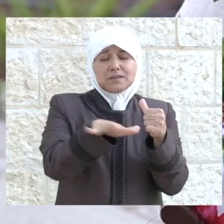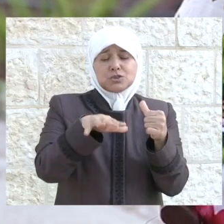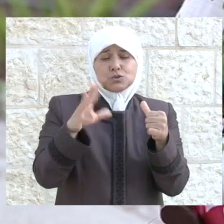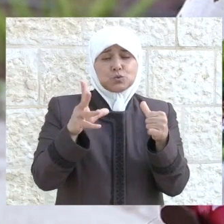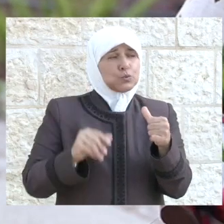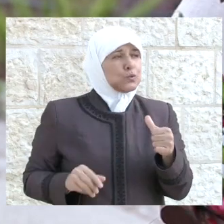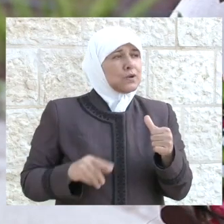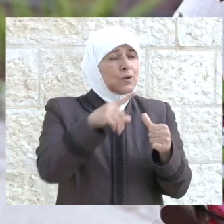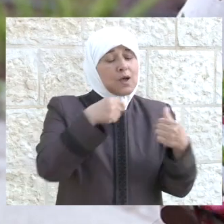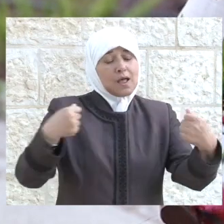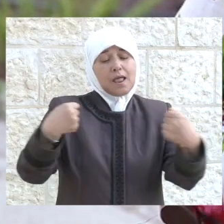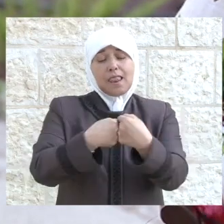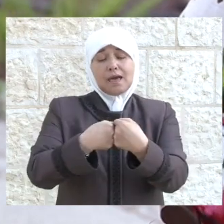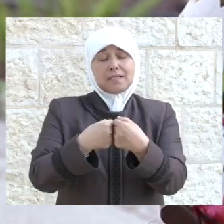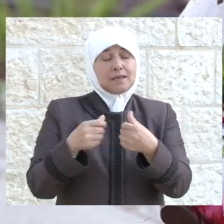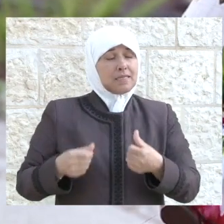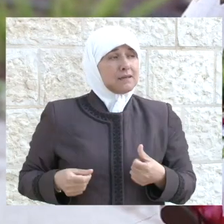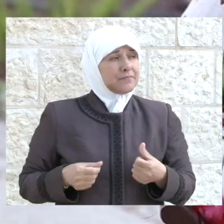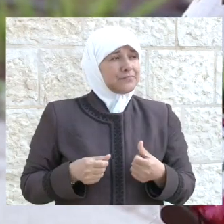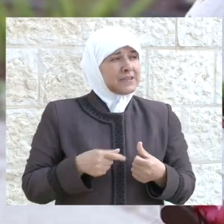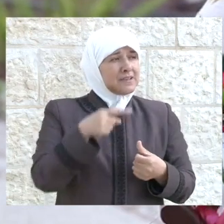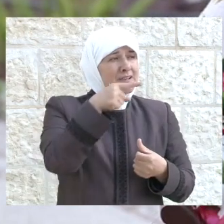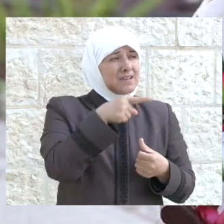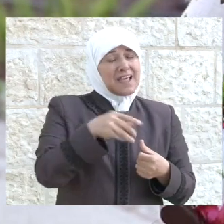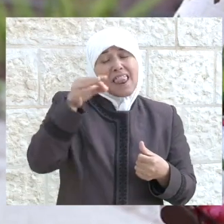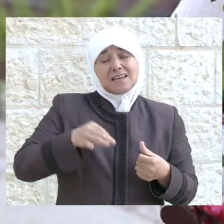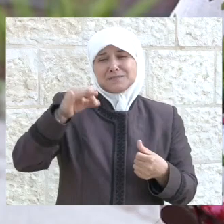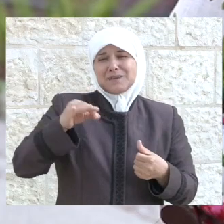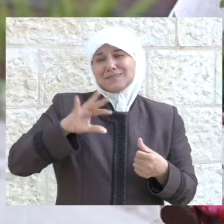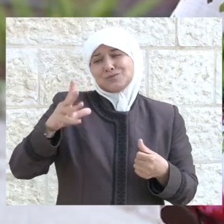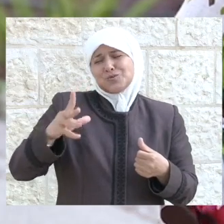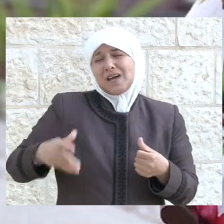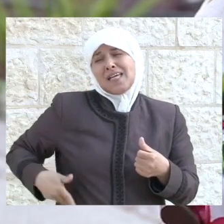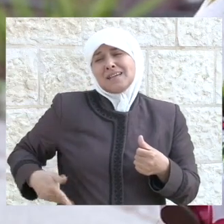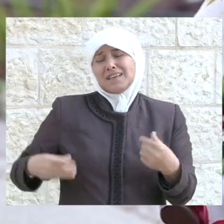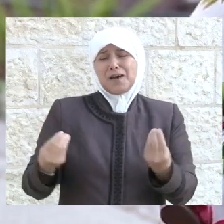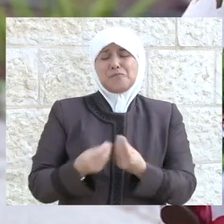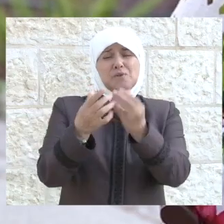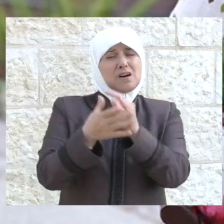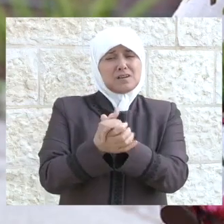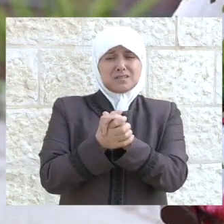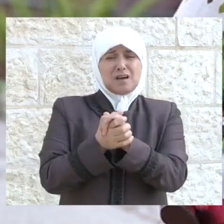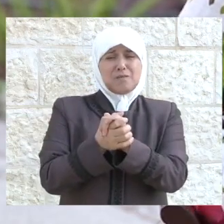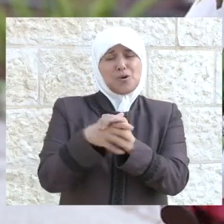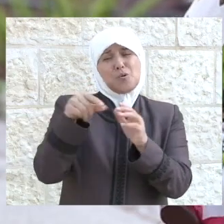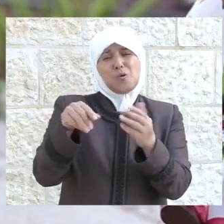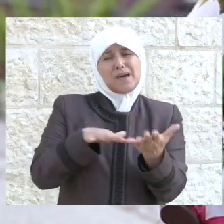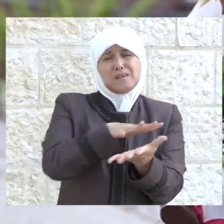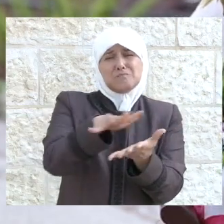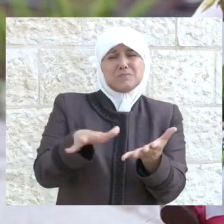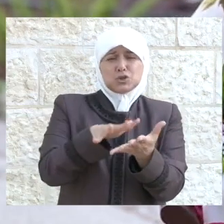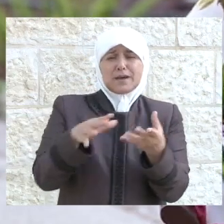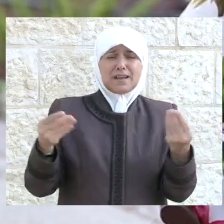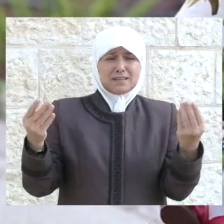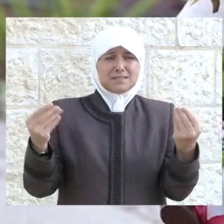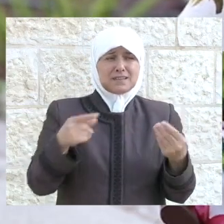صار معي الحادث صرت بدي أرجع ألعب مع أصحابي، أرجع أمارس حياتي طبيعي، أرجع أتأقلم مع